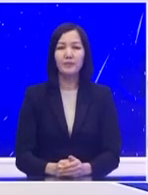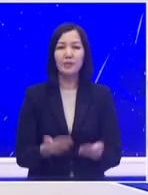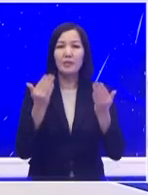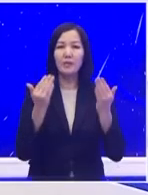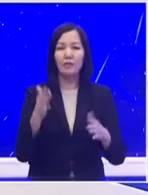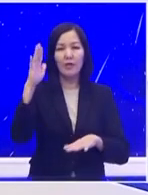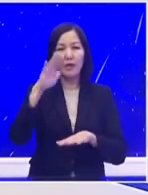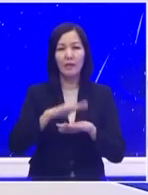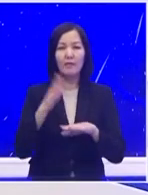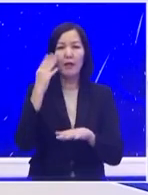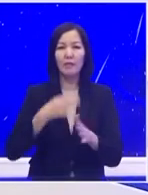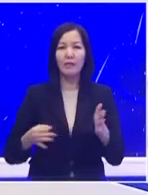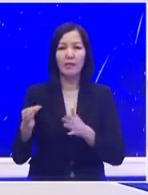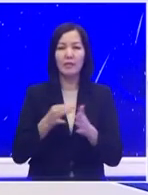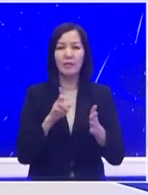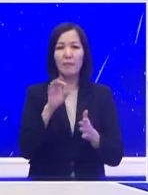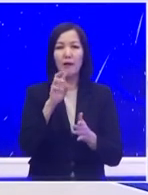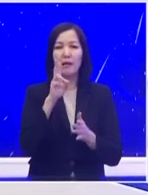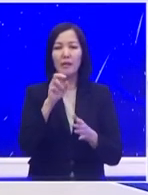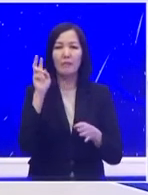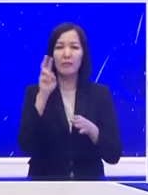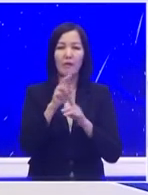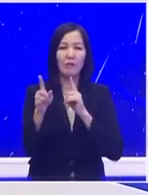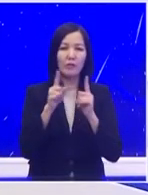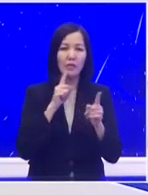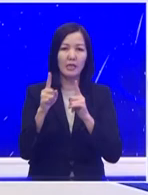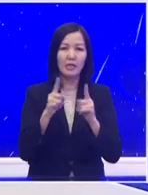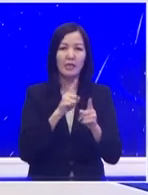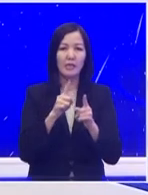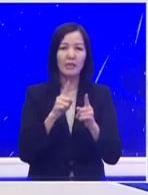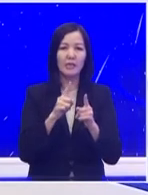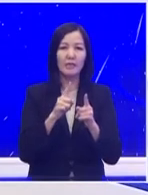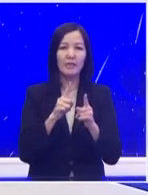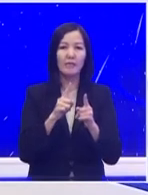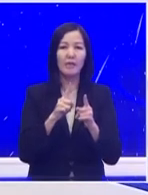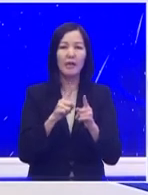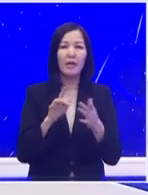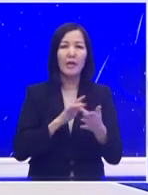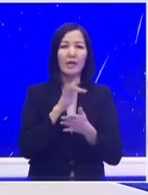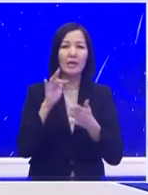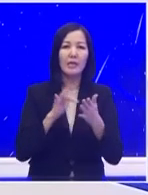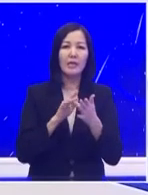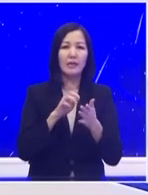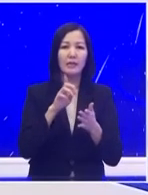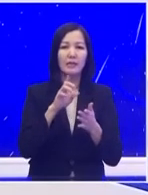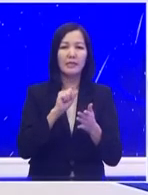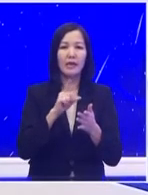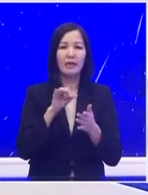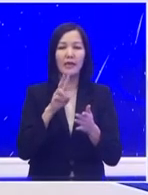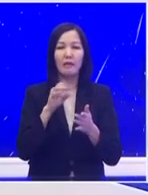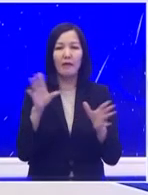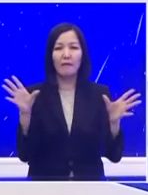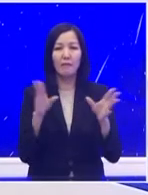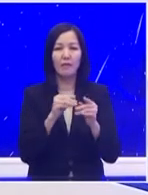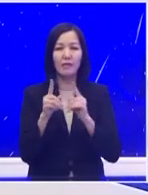И сегодня аким Алматинской области Амандык Баталов провел селекторное совещание с градоначальником мегаполиса Бакыджаном Сагентаевым